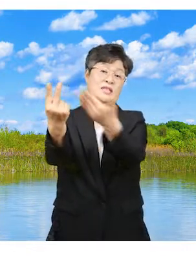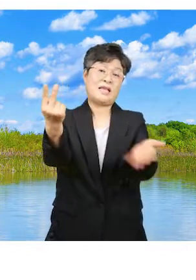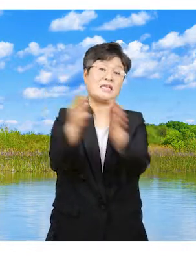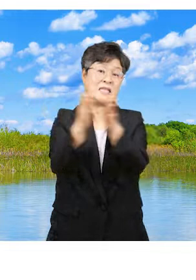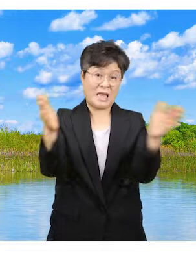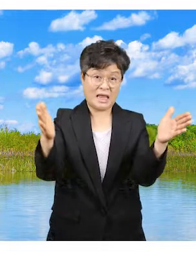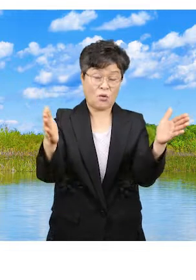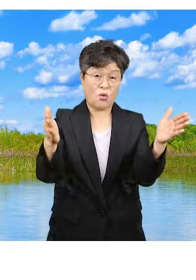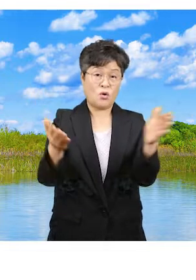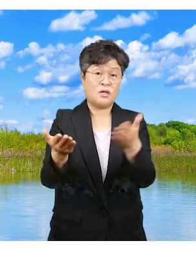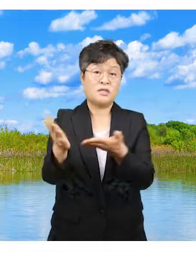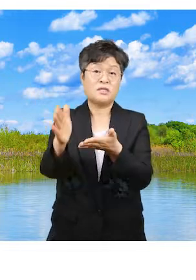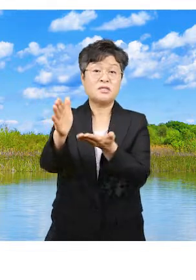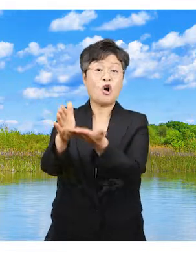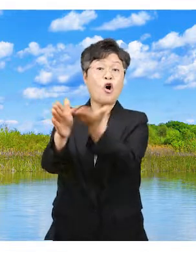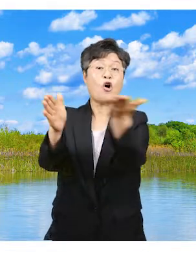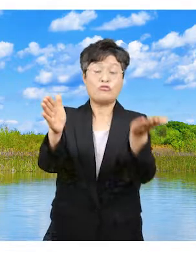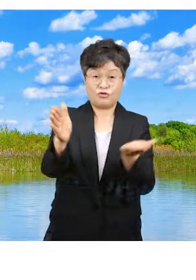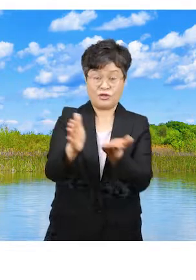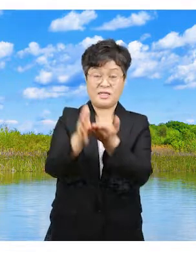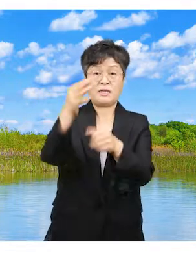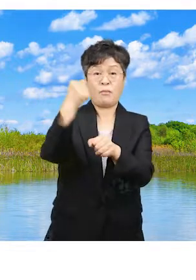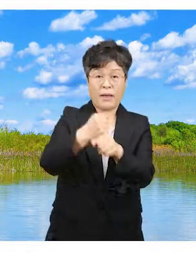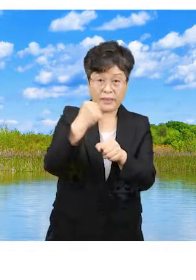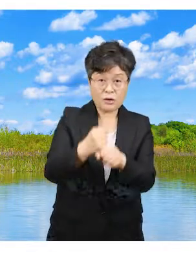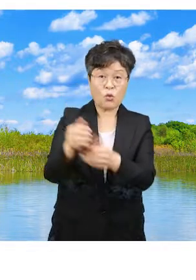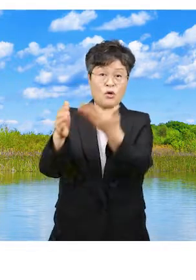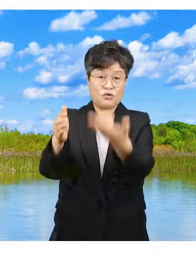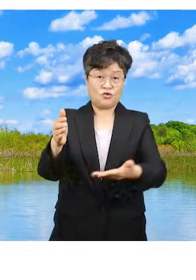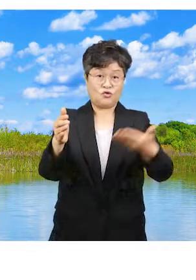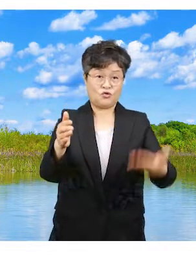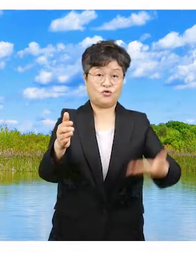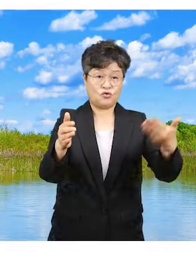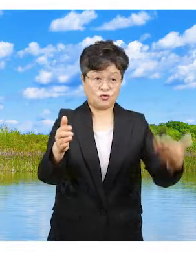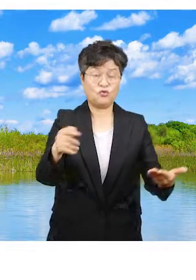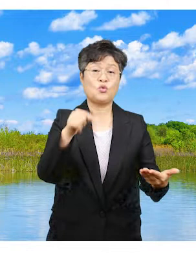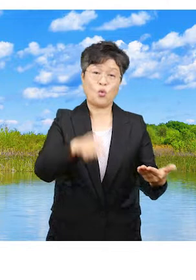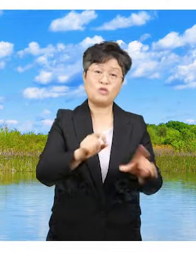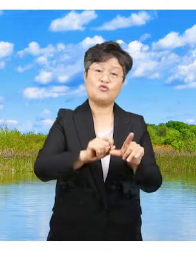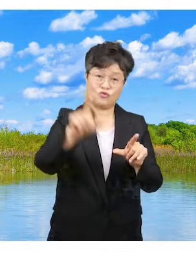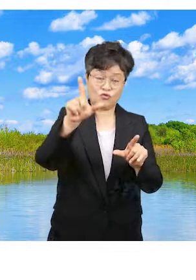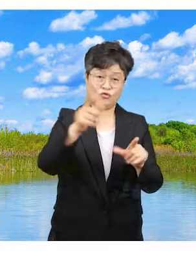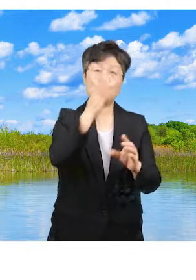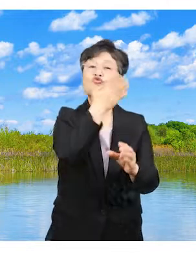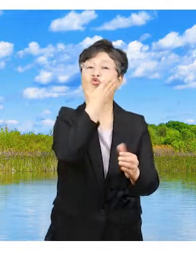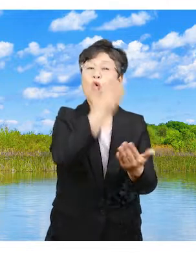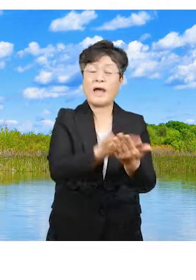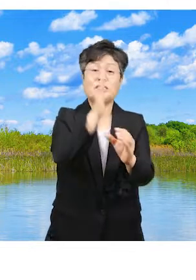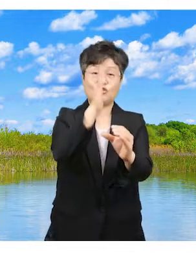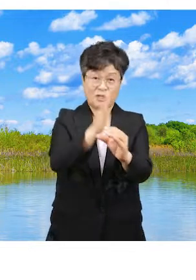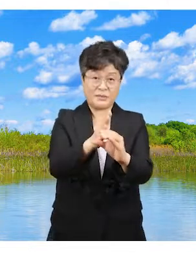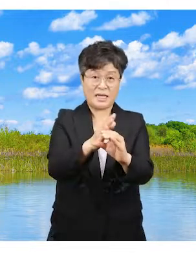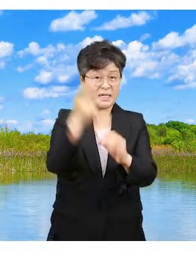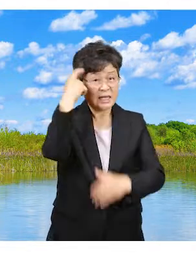저수지가 만들어지고 흘러내려가는 이 지역의 천이 끝까지 가는 주류천이다라고 생각을 해서